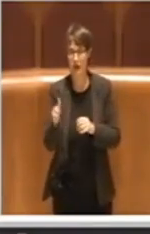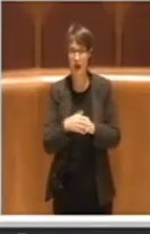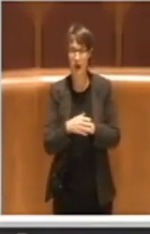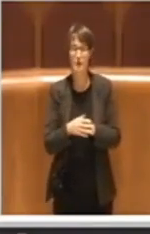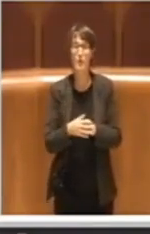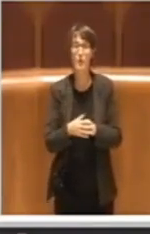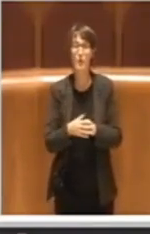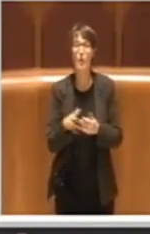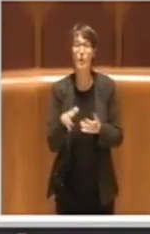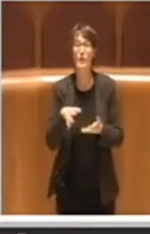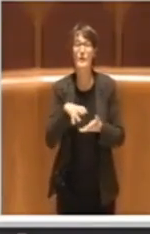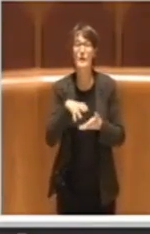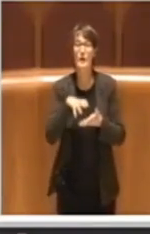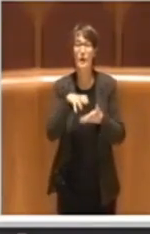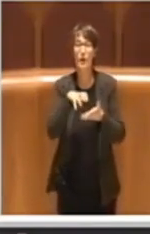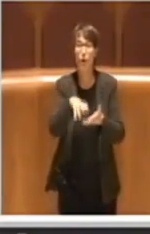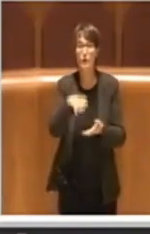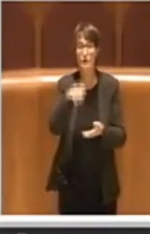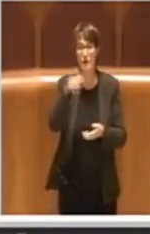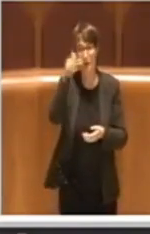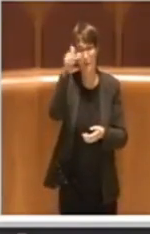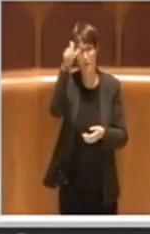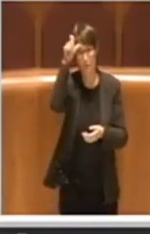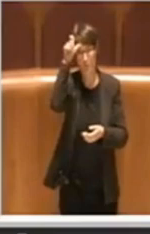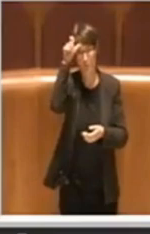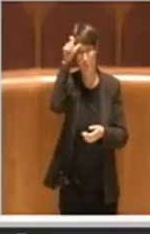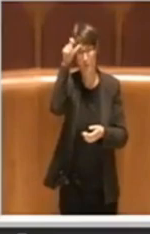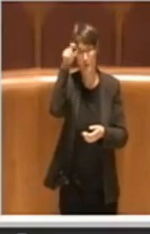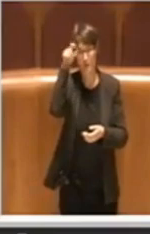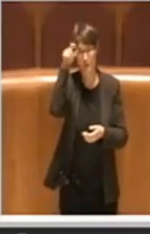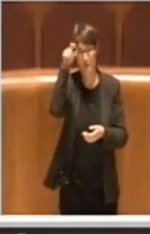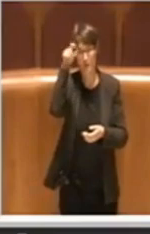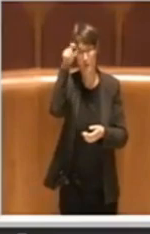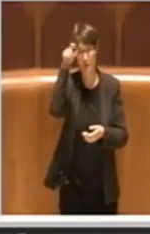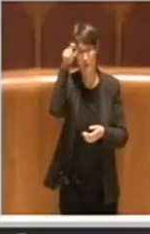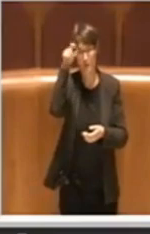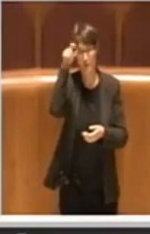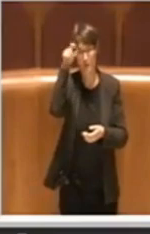biciclette o altri mezzi di questo tipo